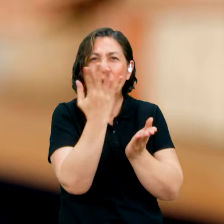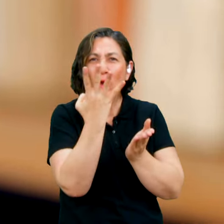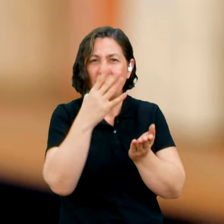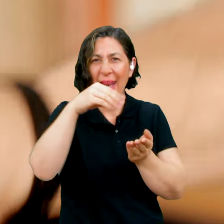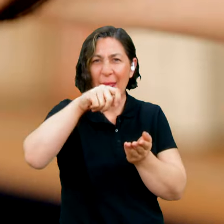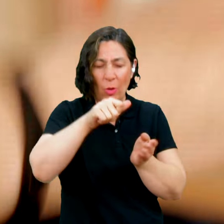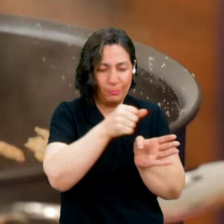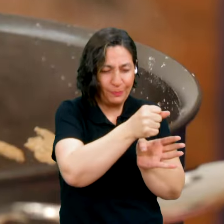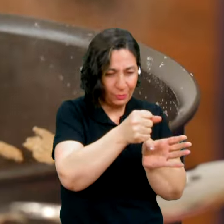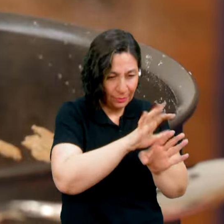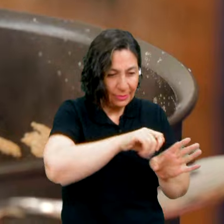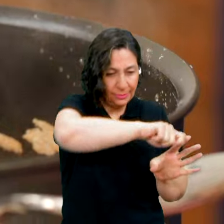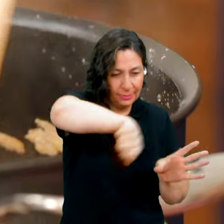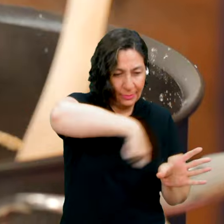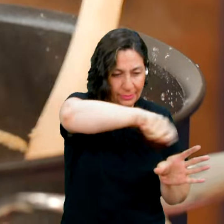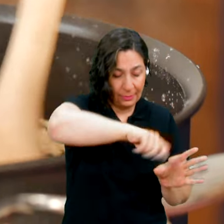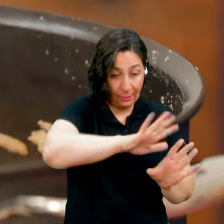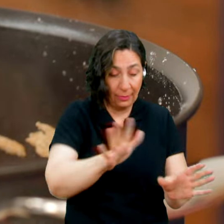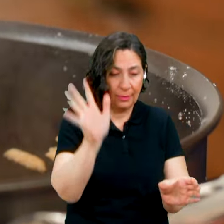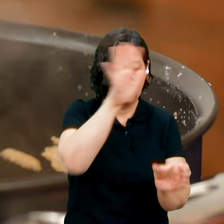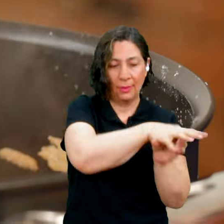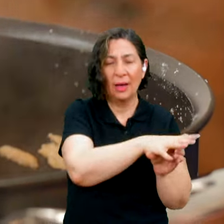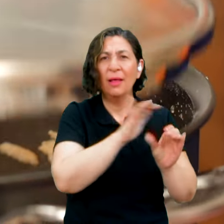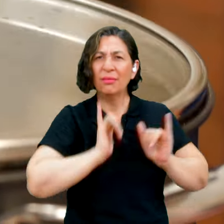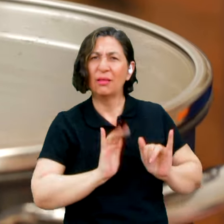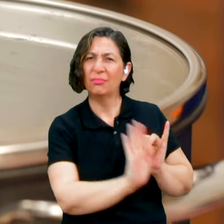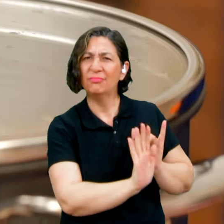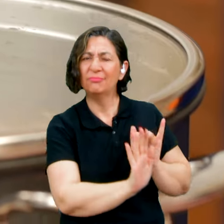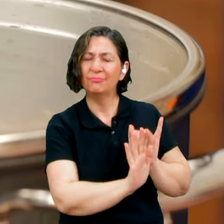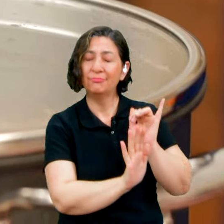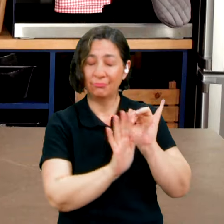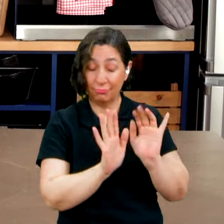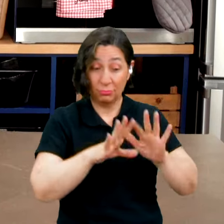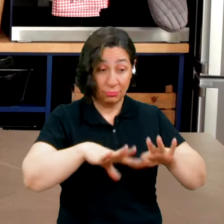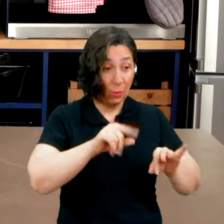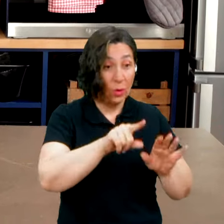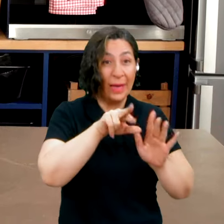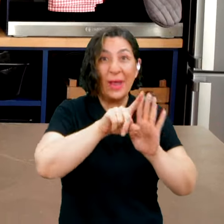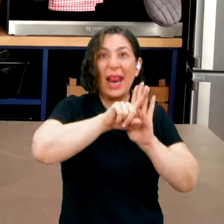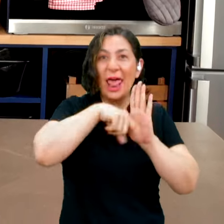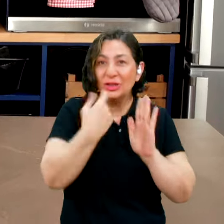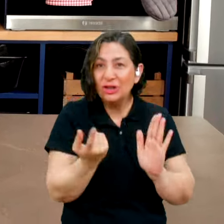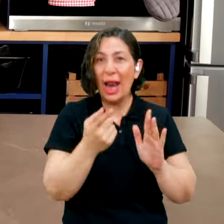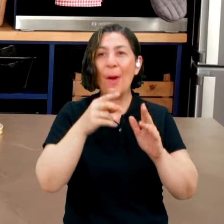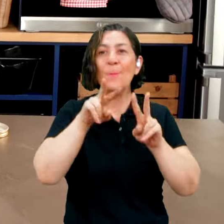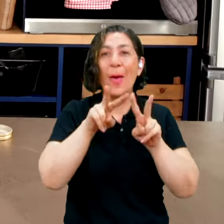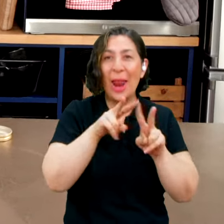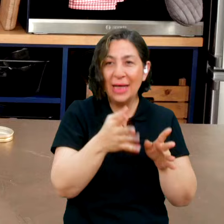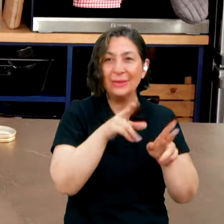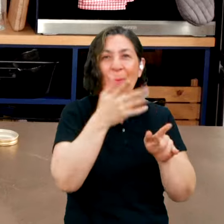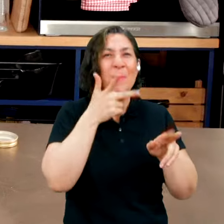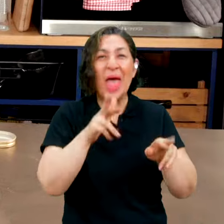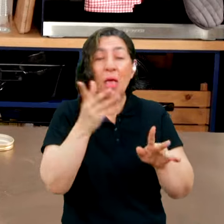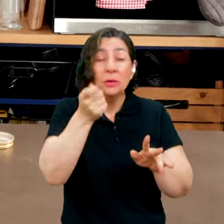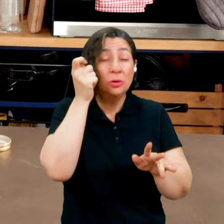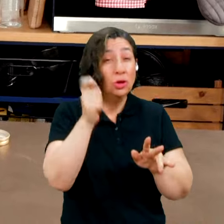suyunu güzelce sıkıyorum. Her şeyi bir tur karıştırıp kapağını kapatıp dinlenmeye bırakıyorum. Efendim, bu tip reçel, marmelat ve